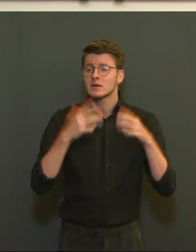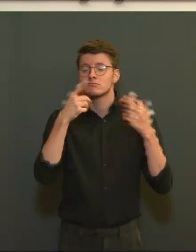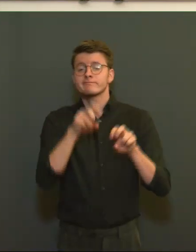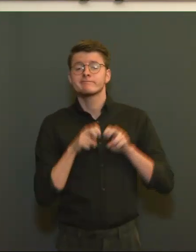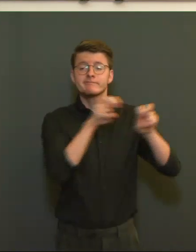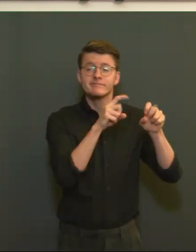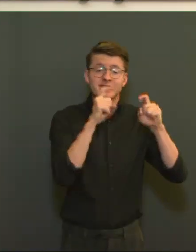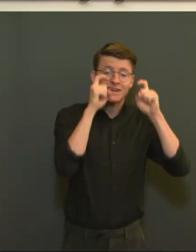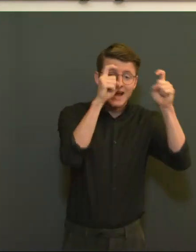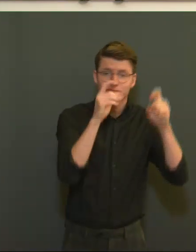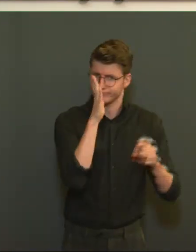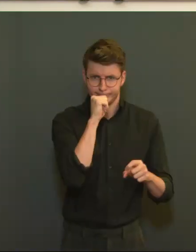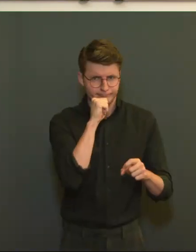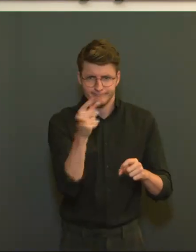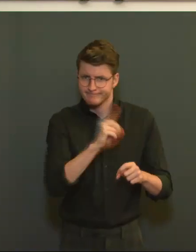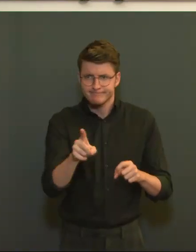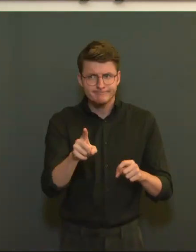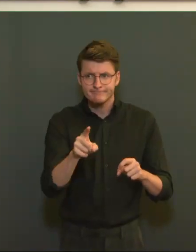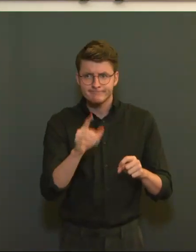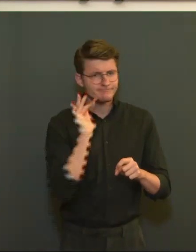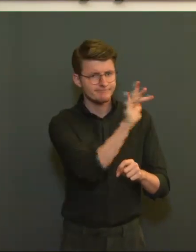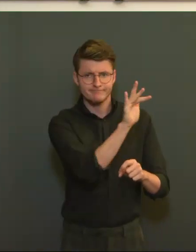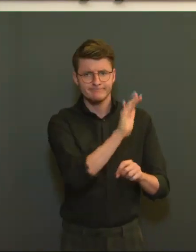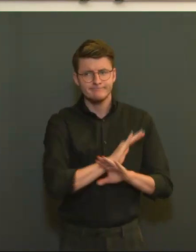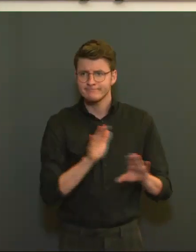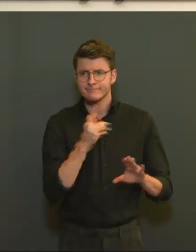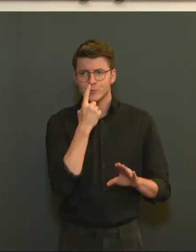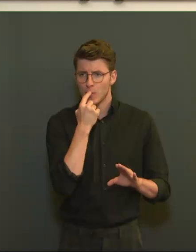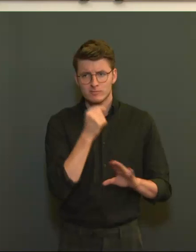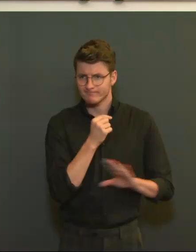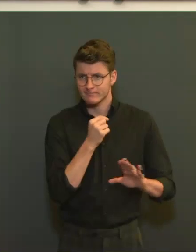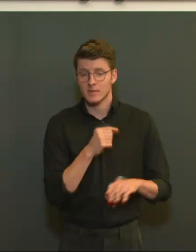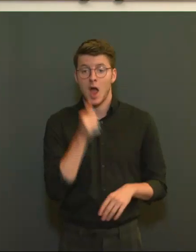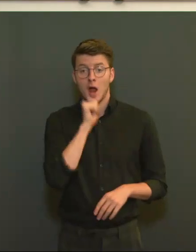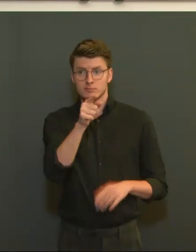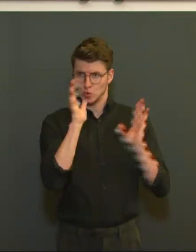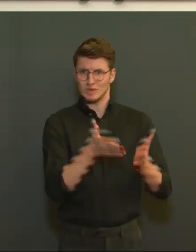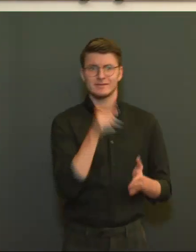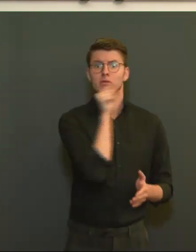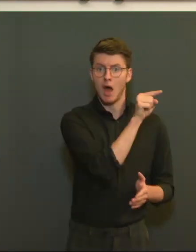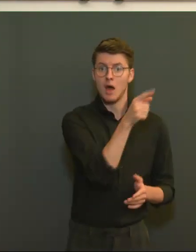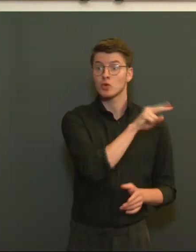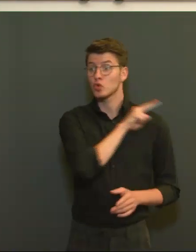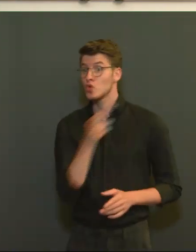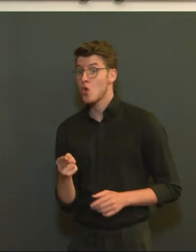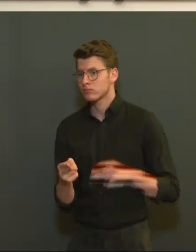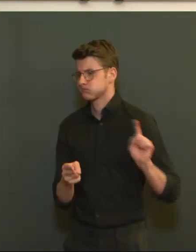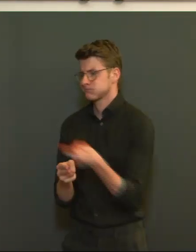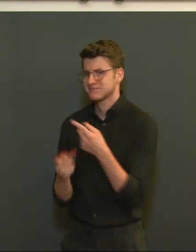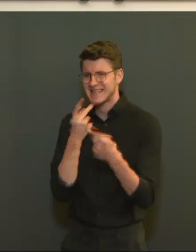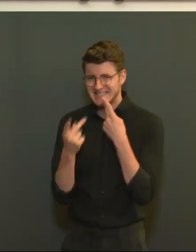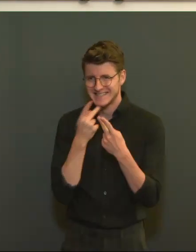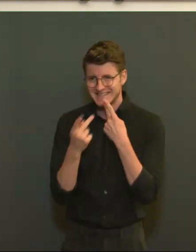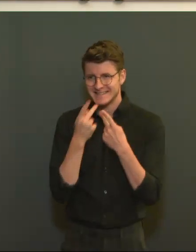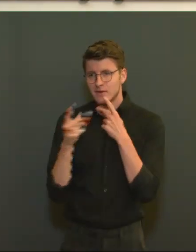een dergelijke regio of land. En wanneer u terugkeert uit een rode regio, moet u een test ondergaan en